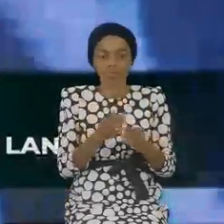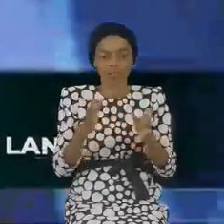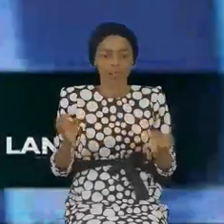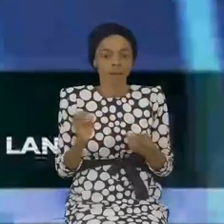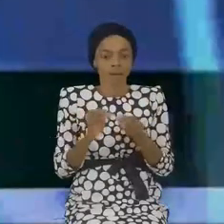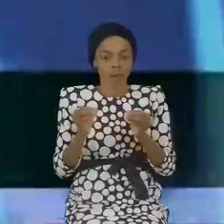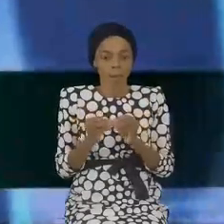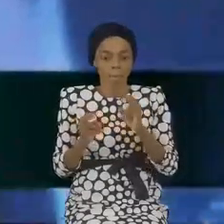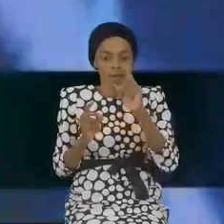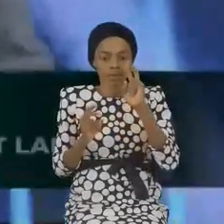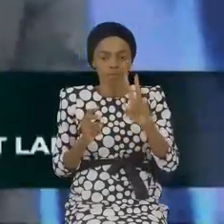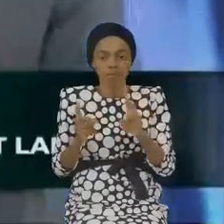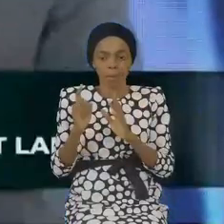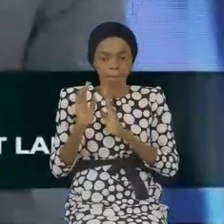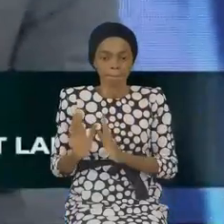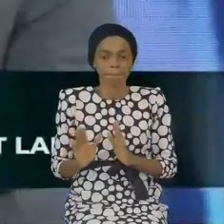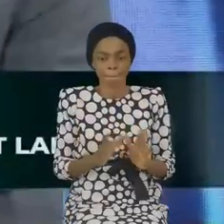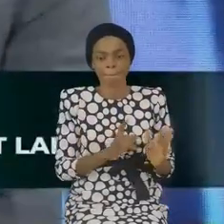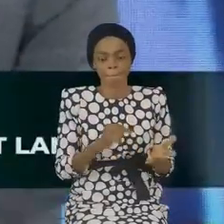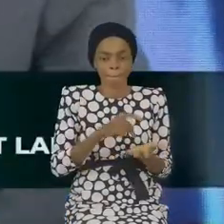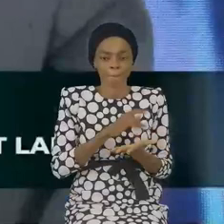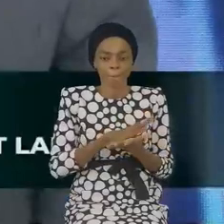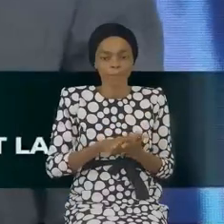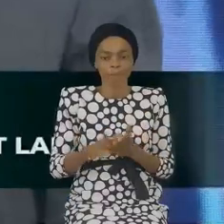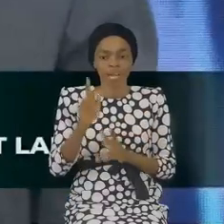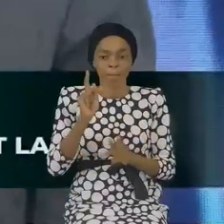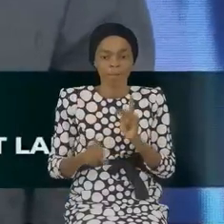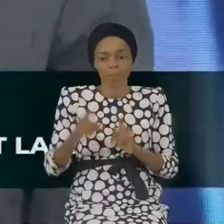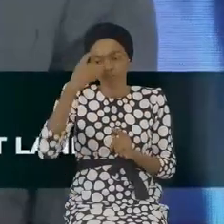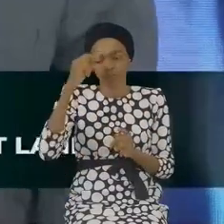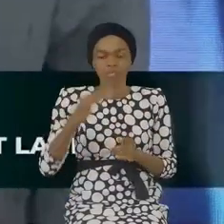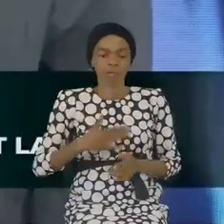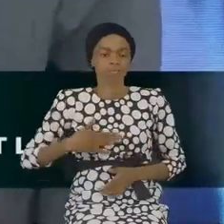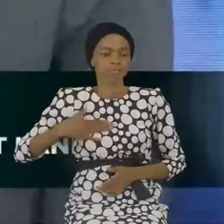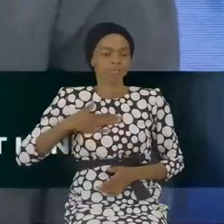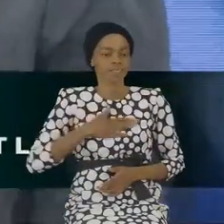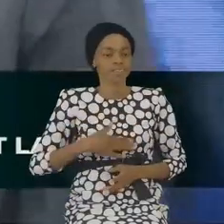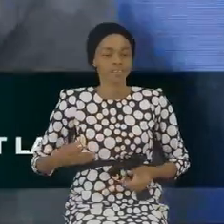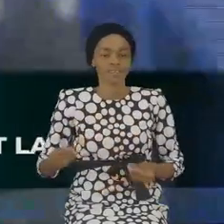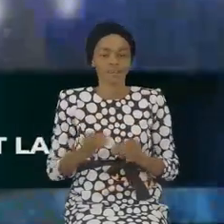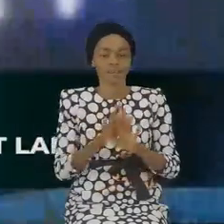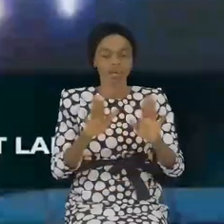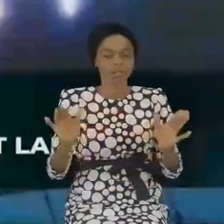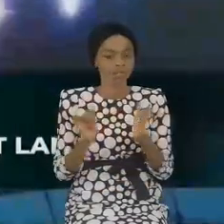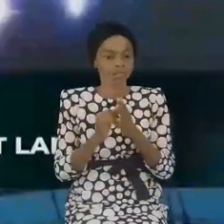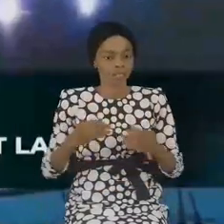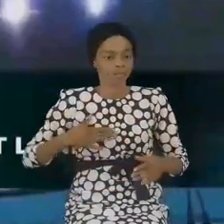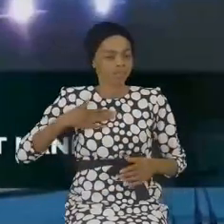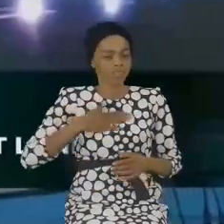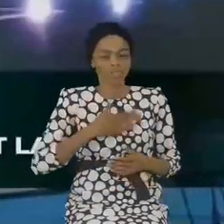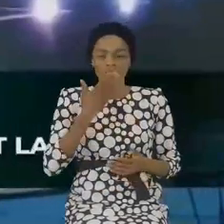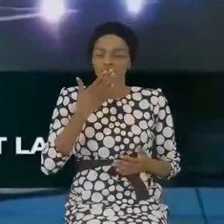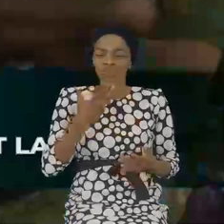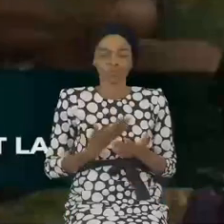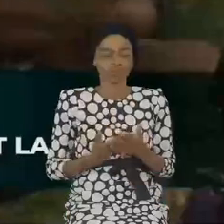peuple purifié pour le pays de délices. Ce pays de délices, c'est la même